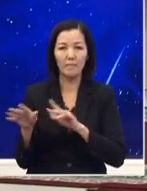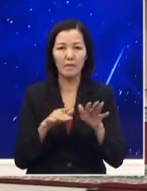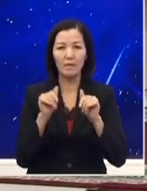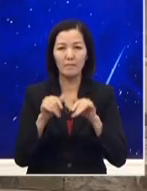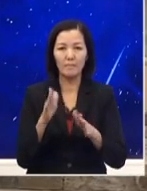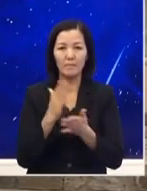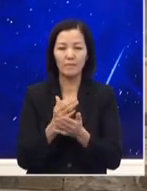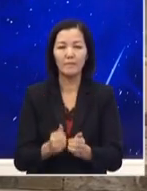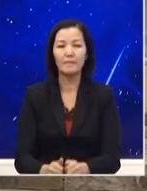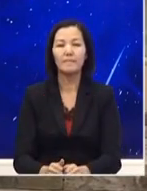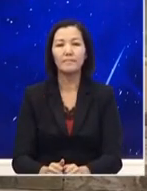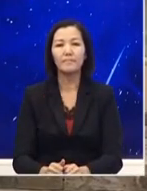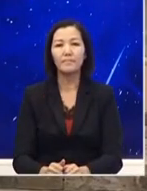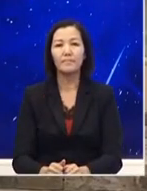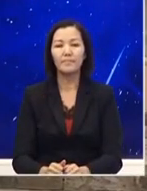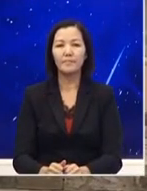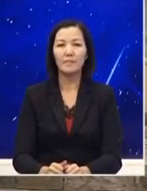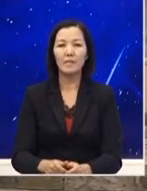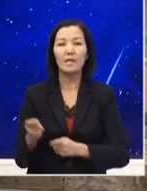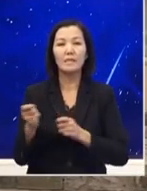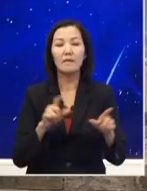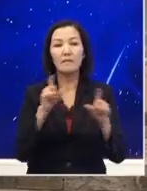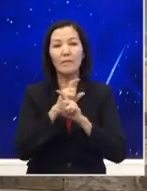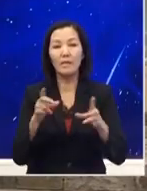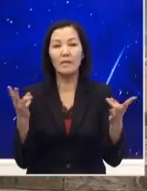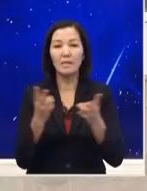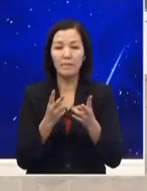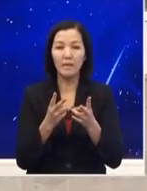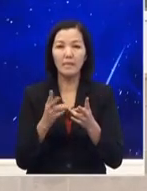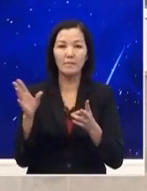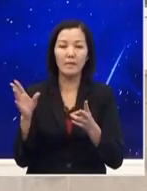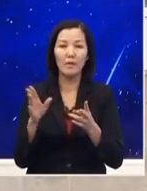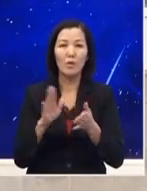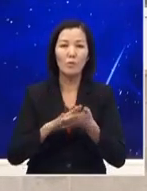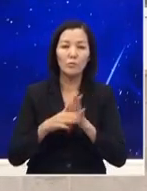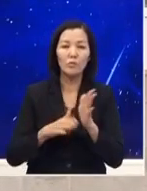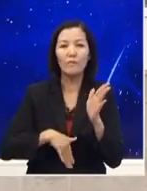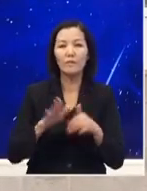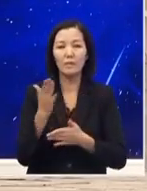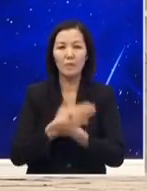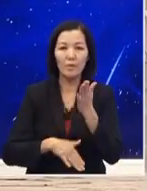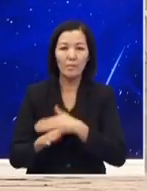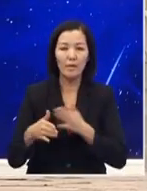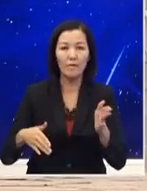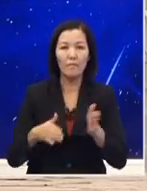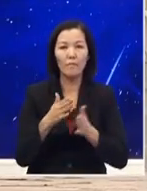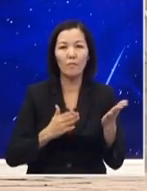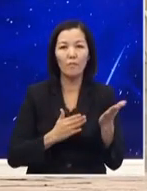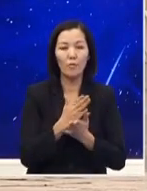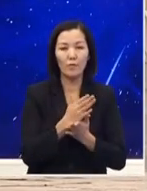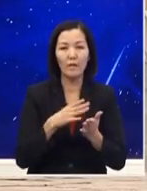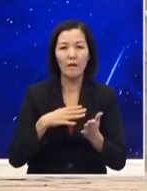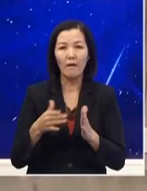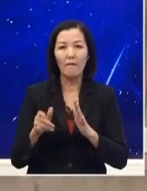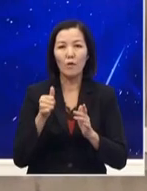нормы. В сервисном акимате созданы необходимые условия для людей с ограниченными возможностями. У входа есть пандус с кнопкой